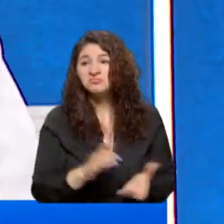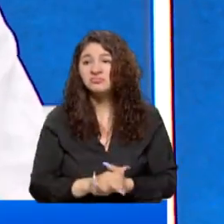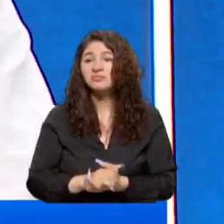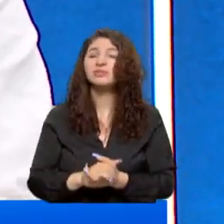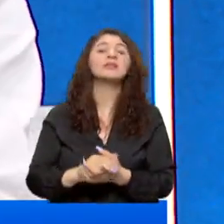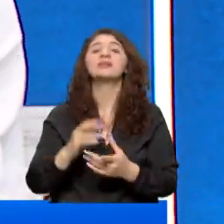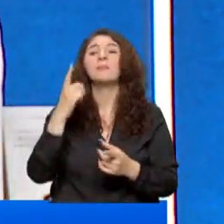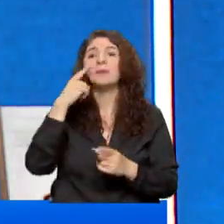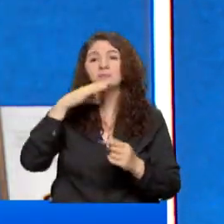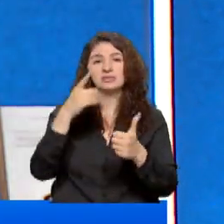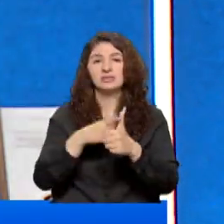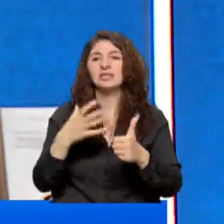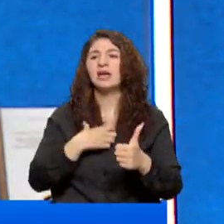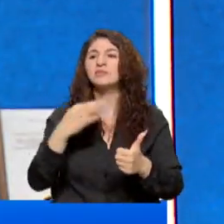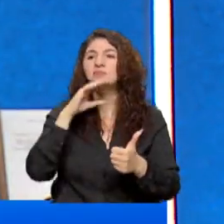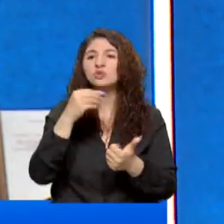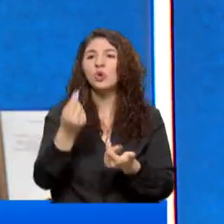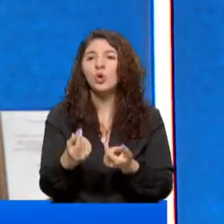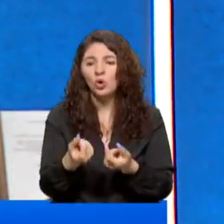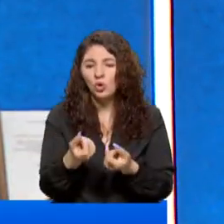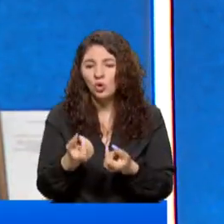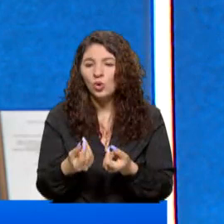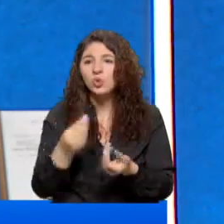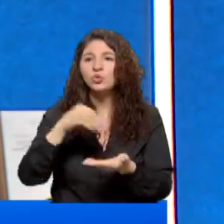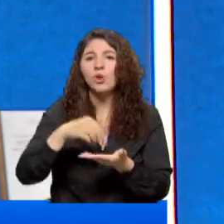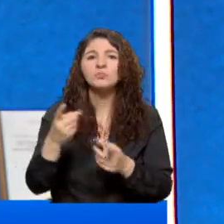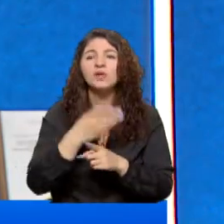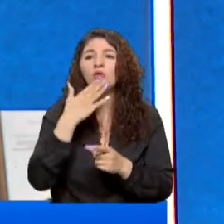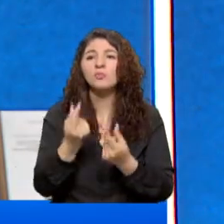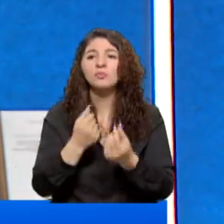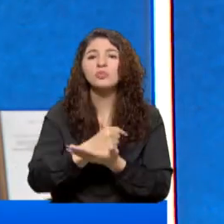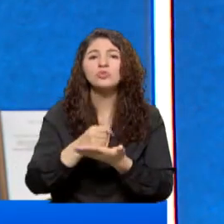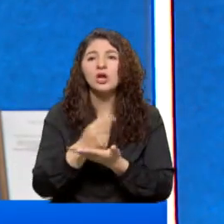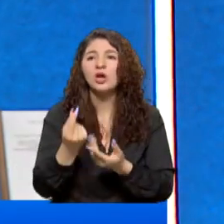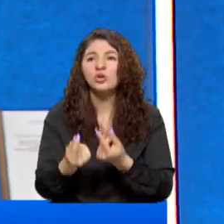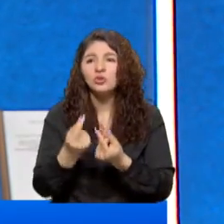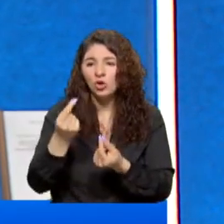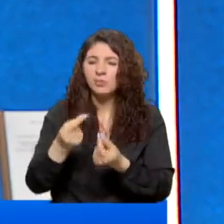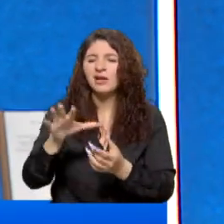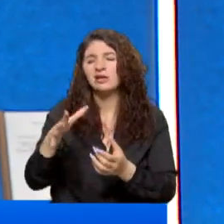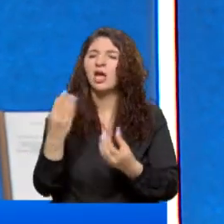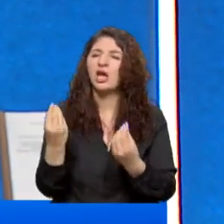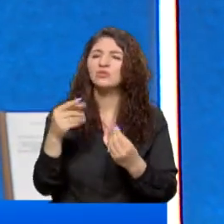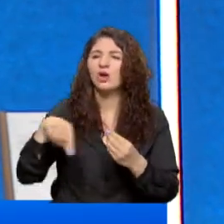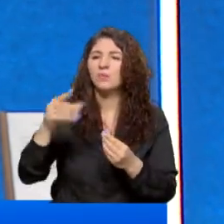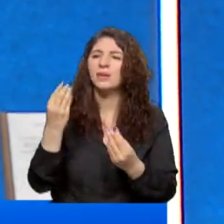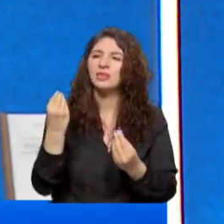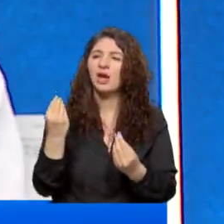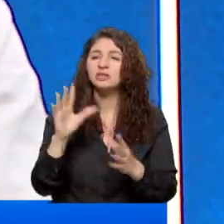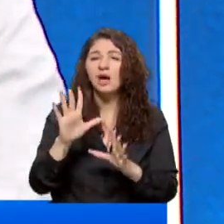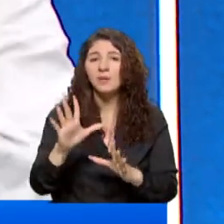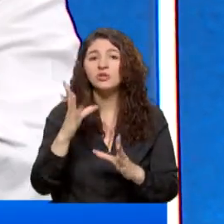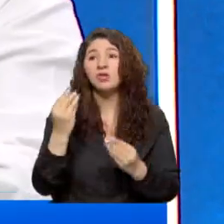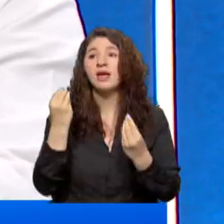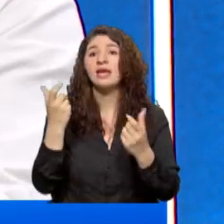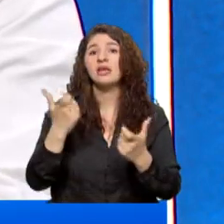bakın Mısır kendi mısır tohumu verimli bir sırt-omuz yok buğday tohumlarını sağında fena değiliz oralarda birazcık daha